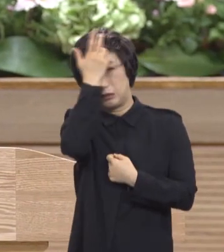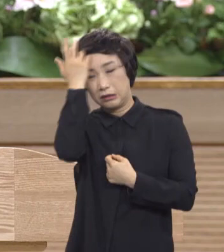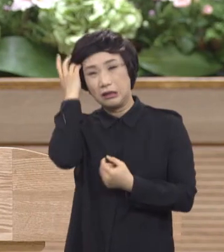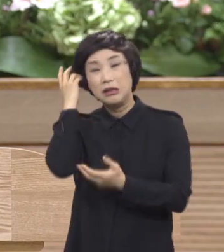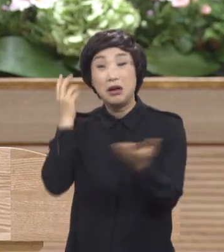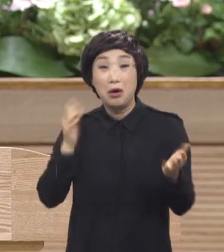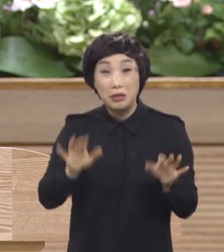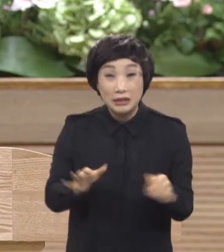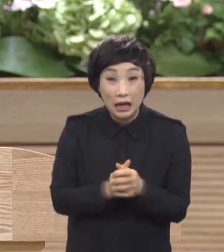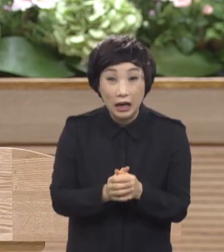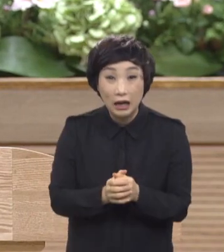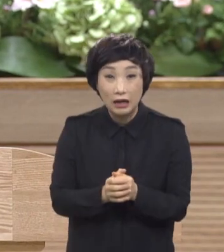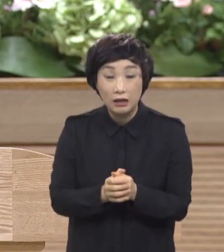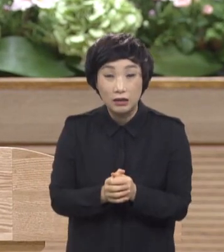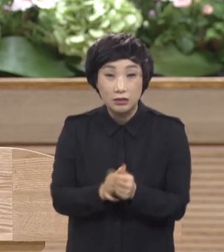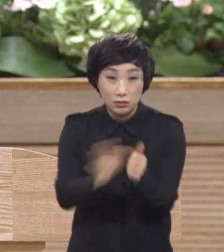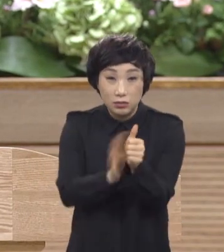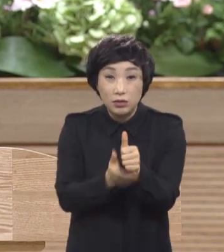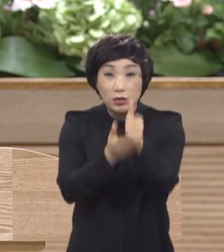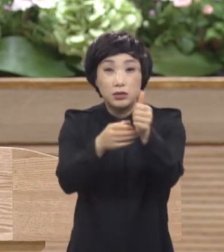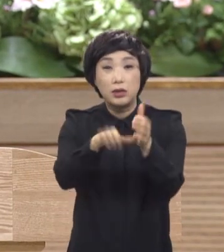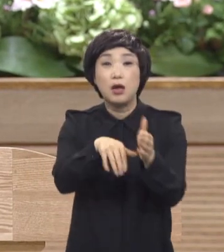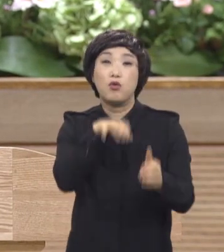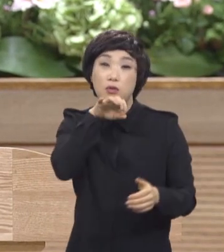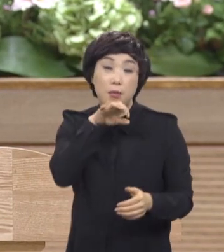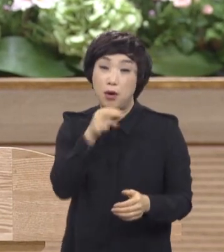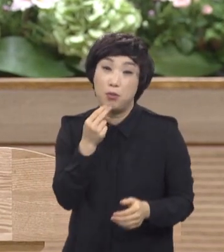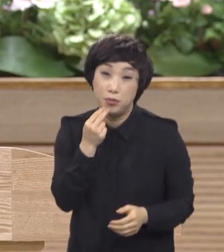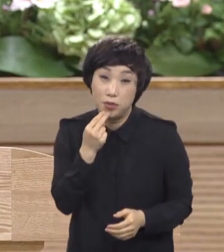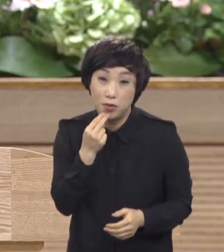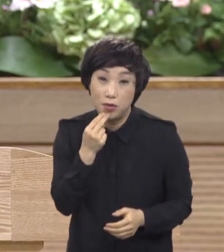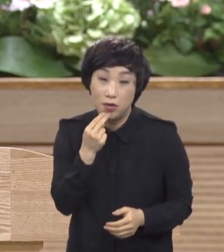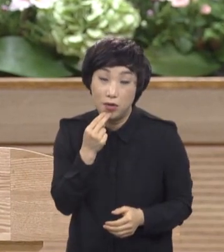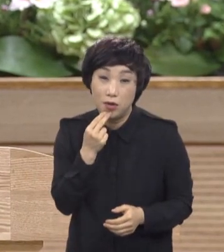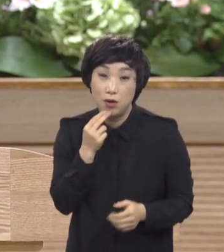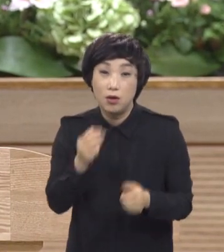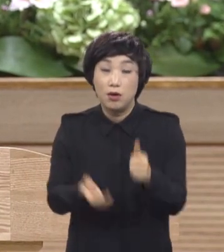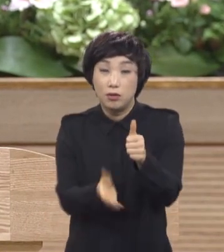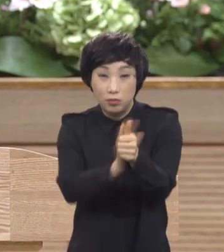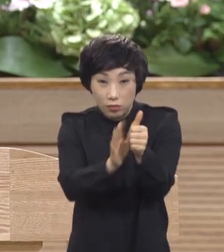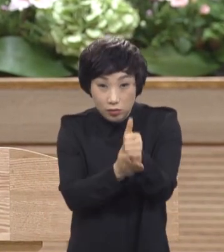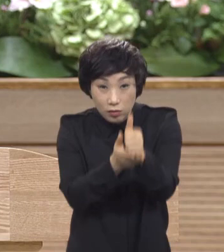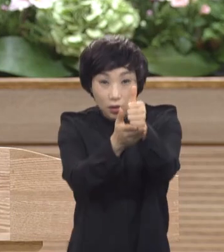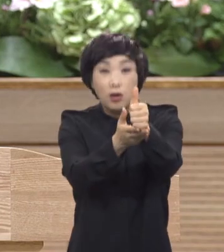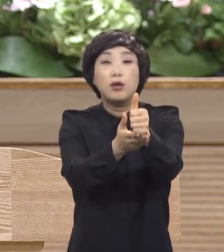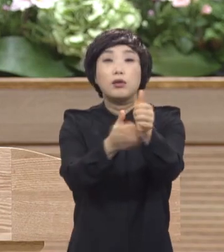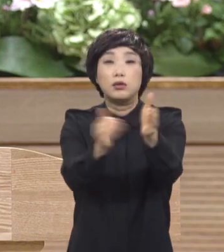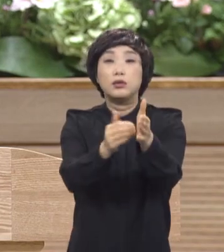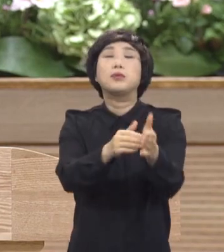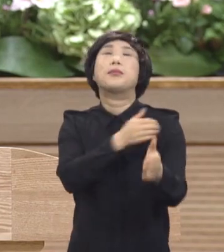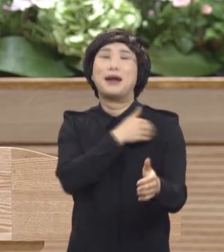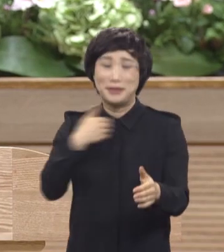대접하는 사람은 원망없어요 대접하는 그것으로 만족합니다